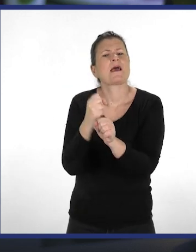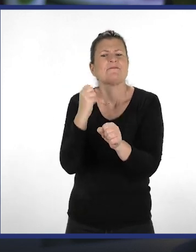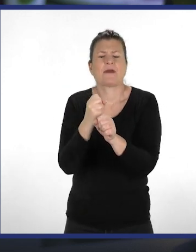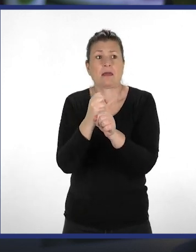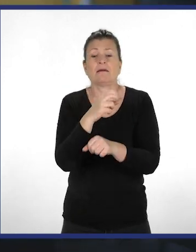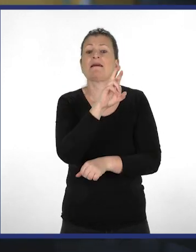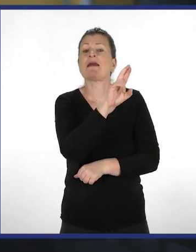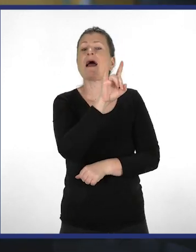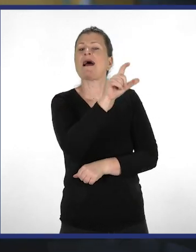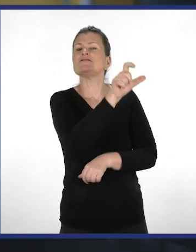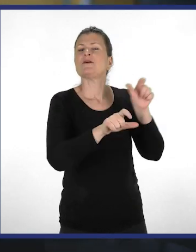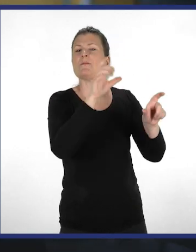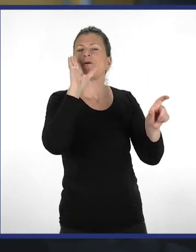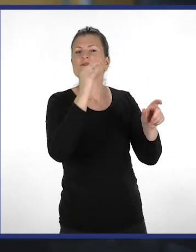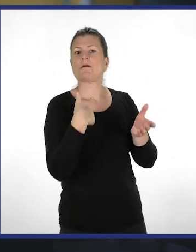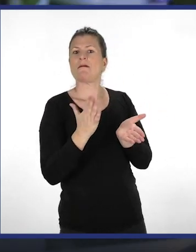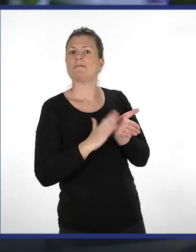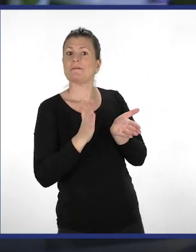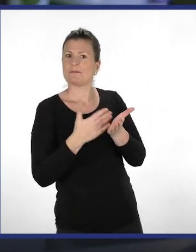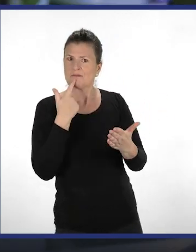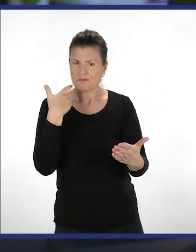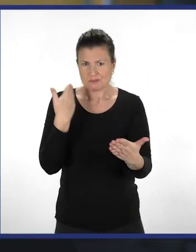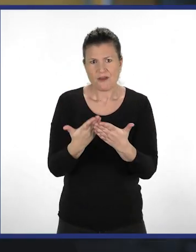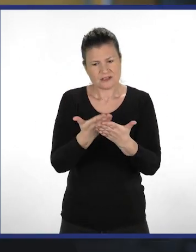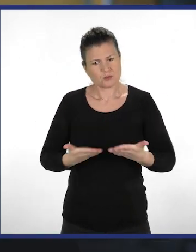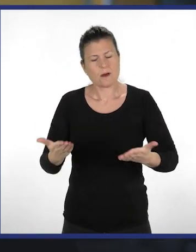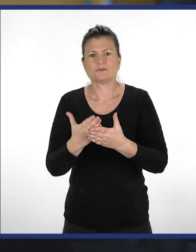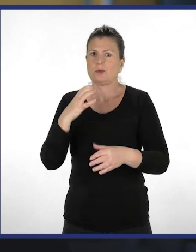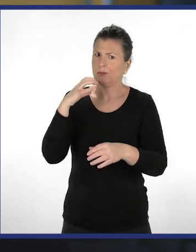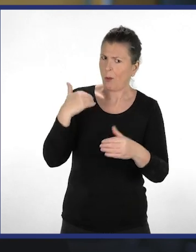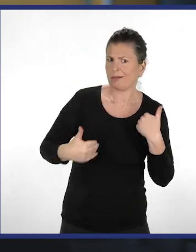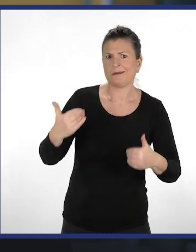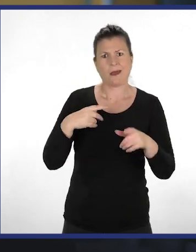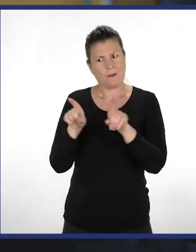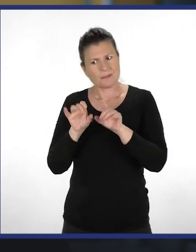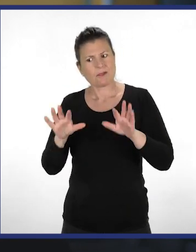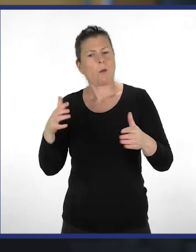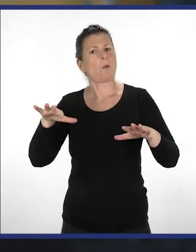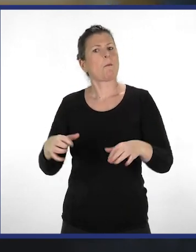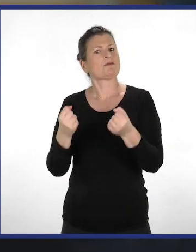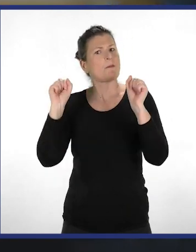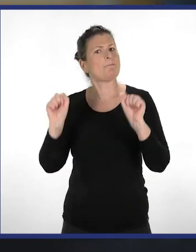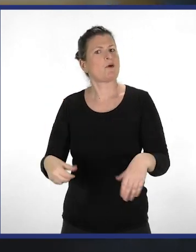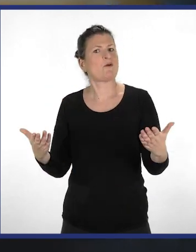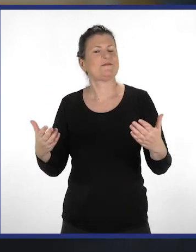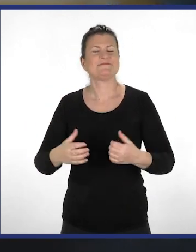travaillé a été primé par les professionnels RH. C'est bien la preuve qu'on peut être en situation de handicap mais compétent.